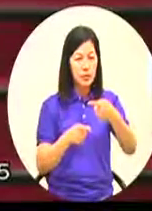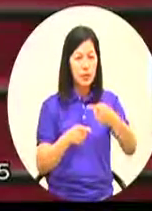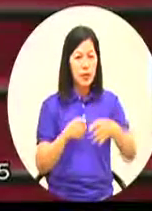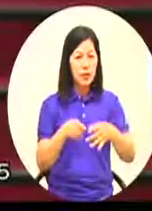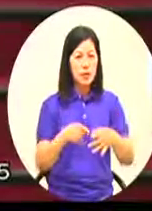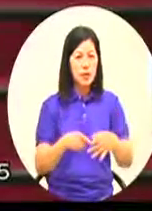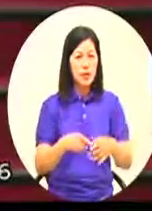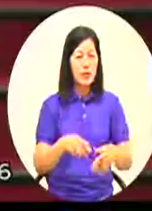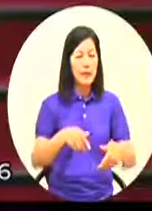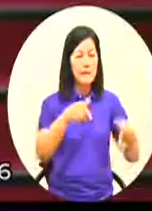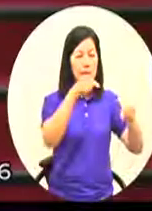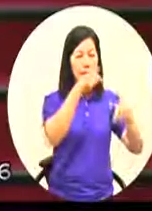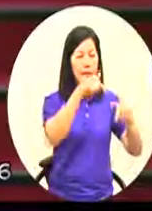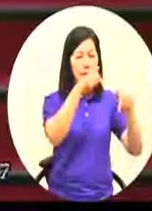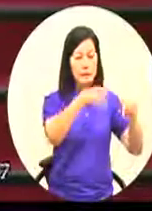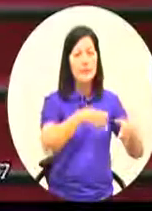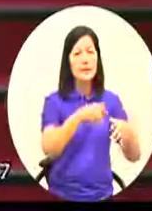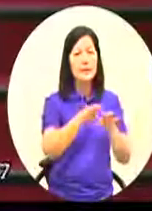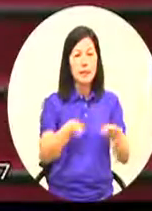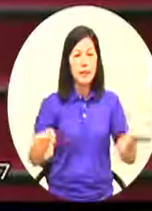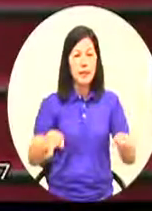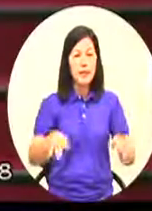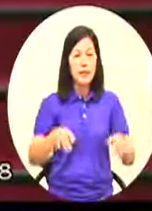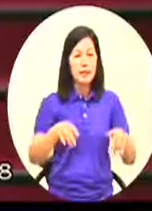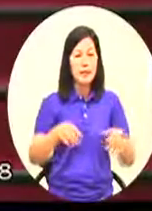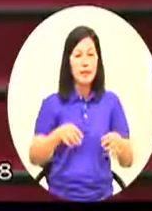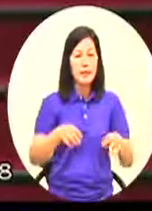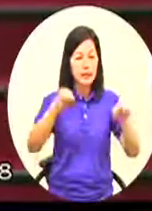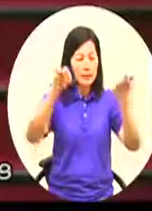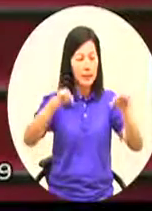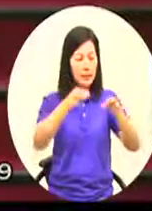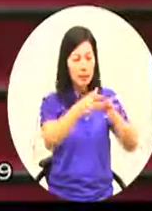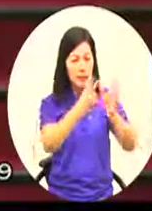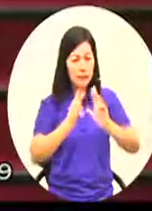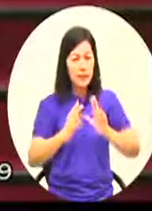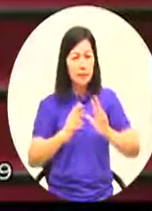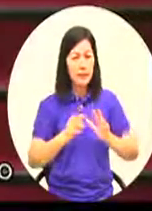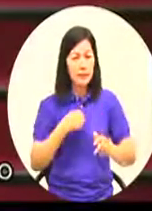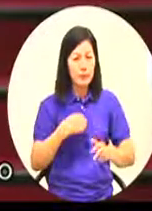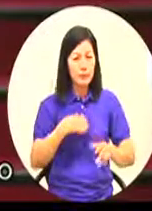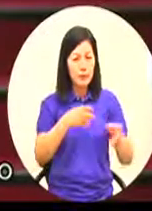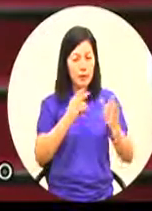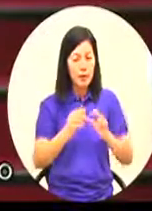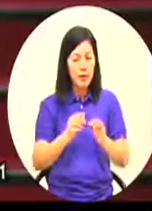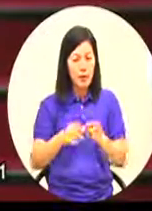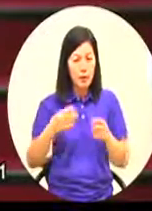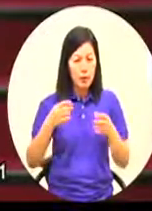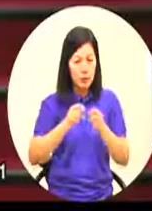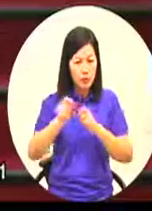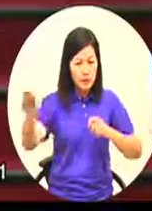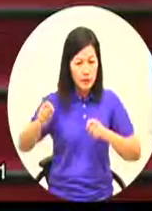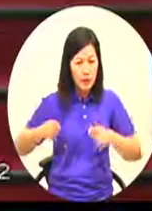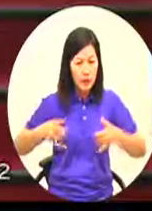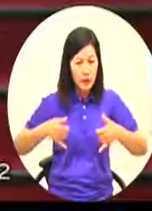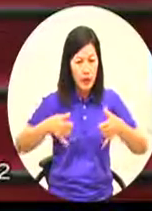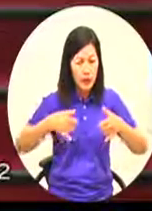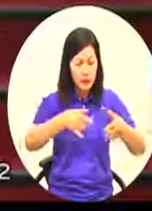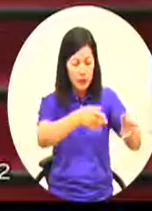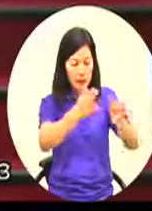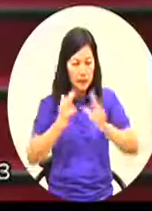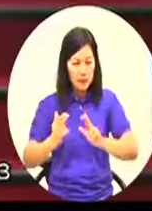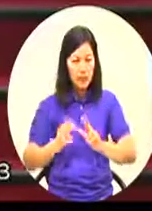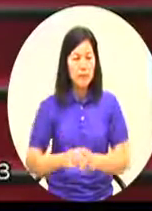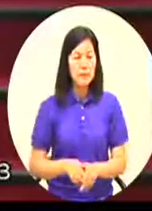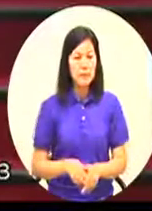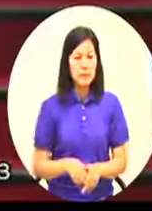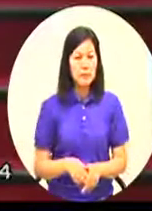安吊桥，一个是长廊吊桥。我要的只是一个吊桥，那我们西安吊桥